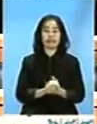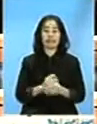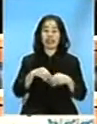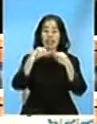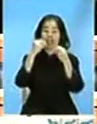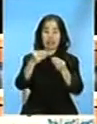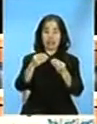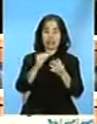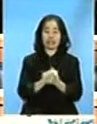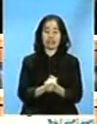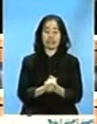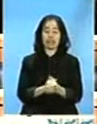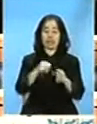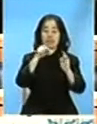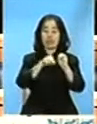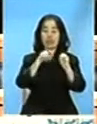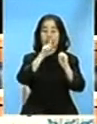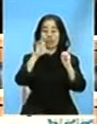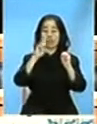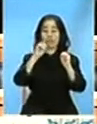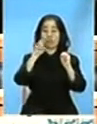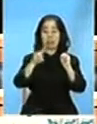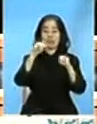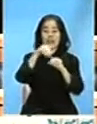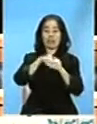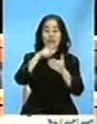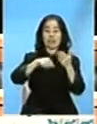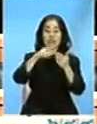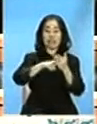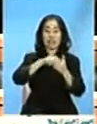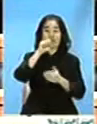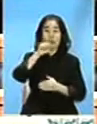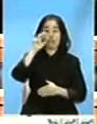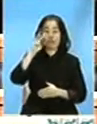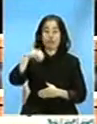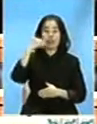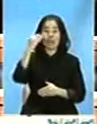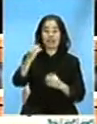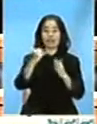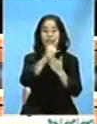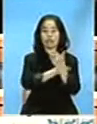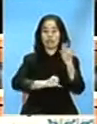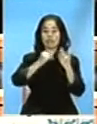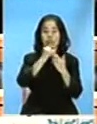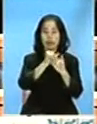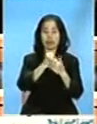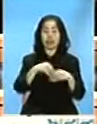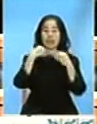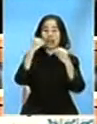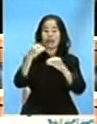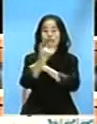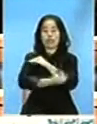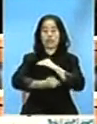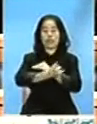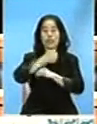ให้แทนที่มาตรา112การเลือกตั้งสมาชิกวุฒิสภาให้ใช้เขตจังหวัดผมอยากให้ใช้เขตประเทศไปเลย